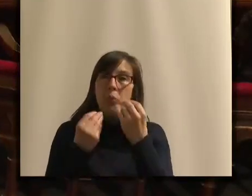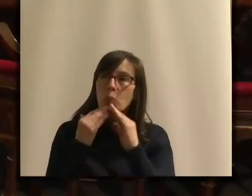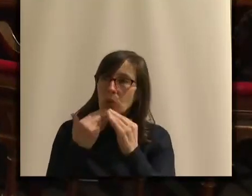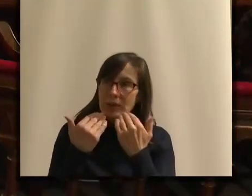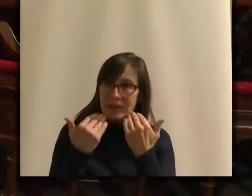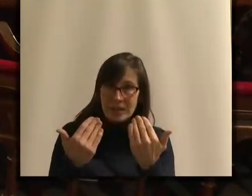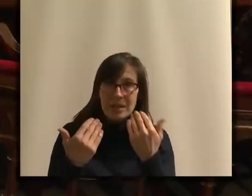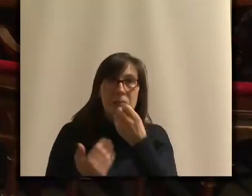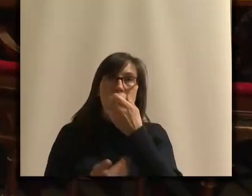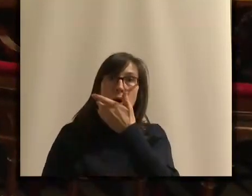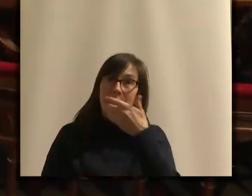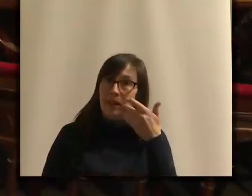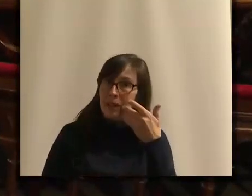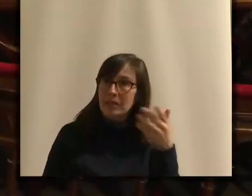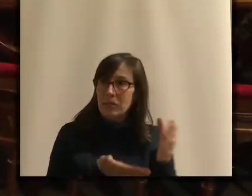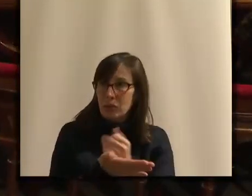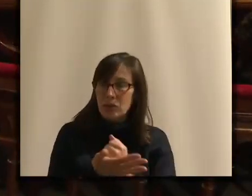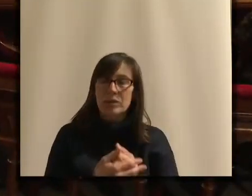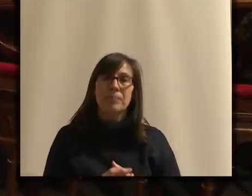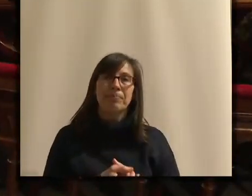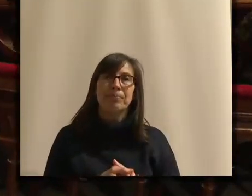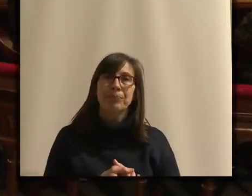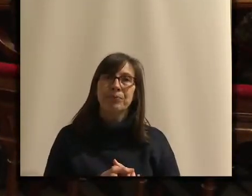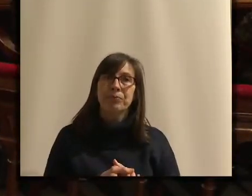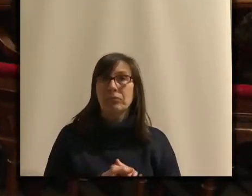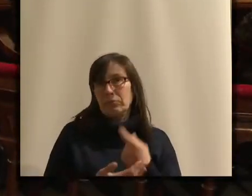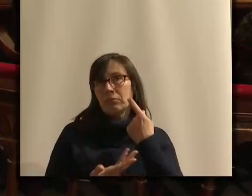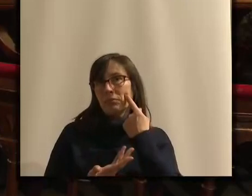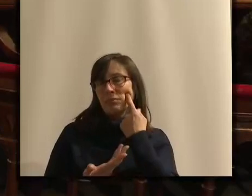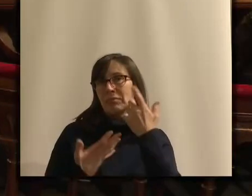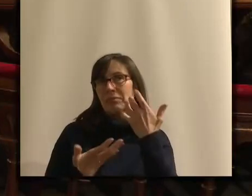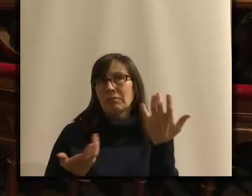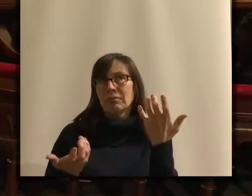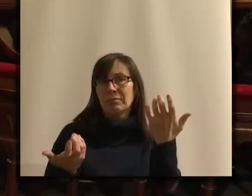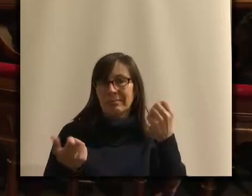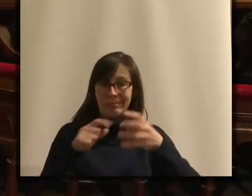i bona tarda a tothom. Evidentment, com us podeu imaginar, en aquests quatre punts hi votarem a favor.